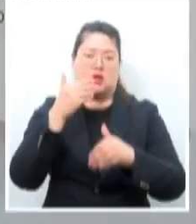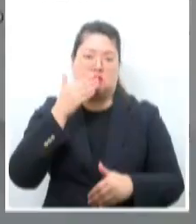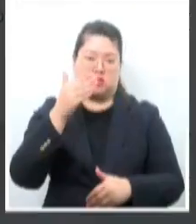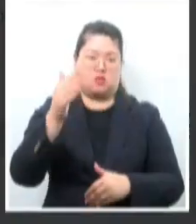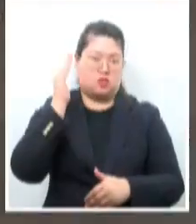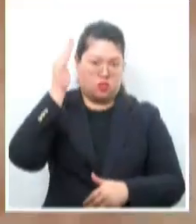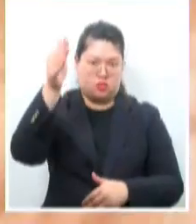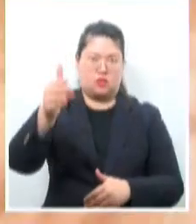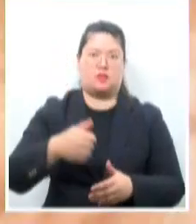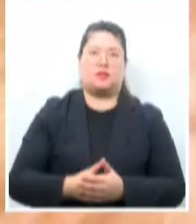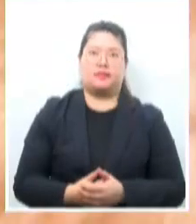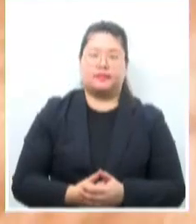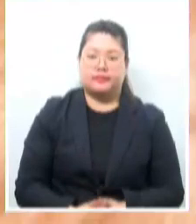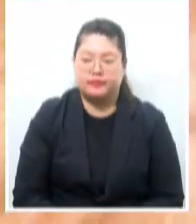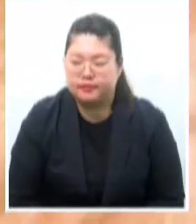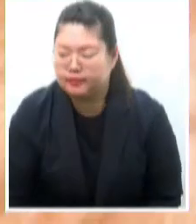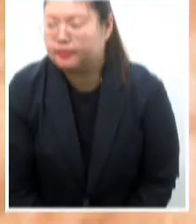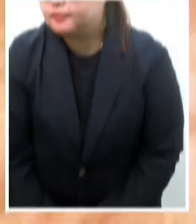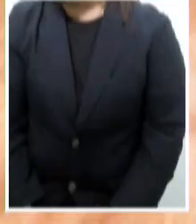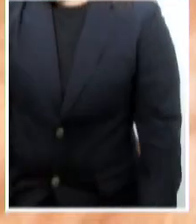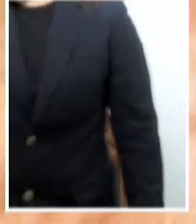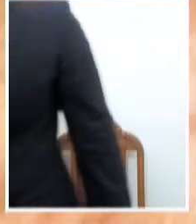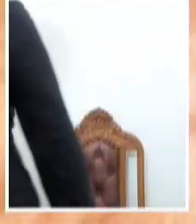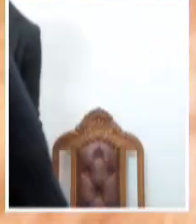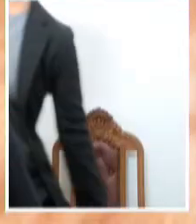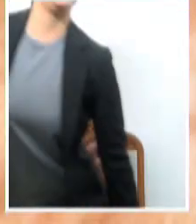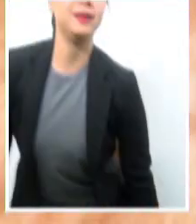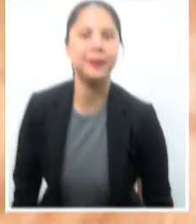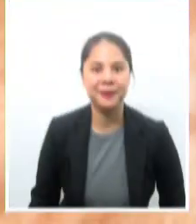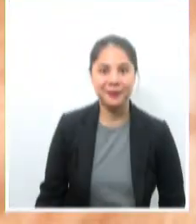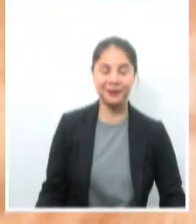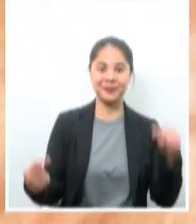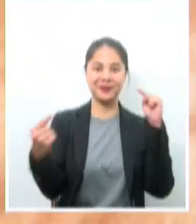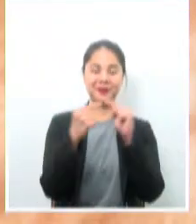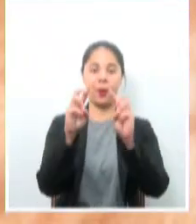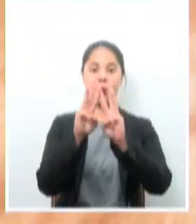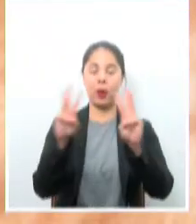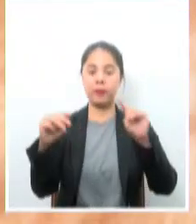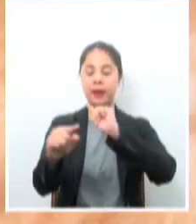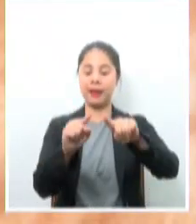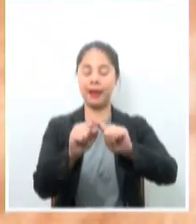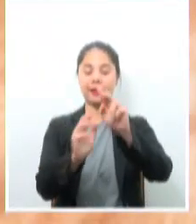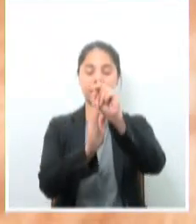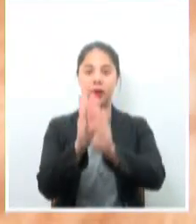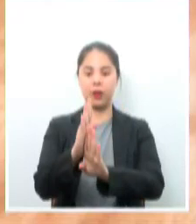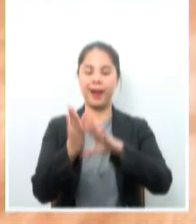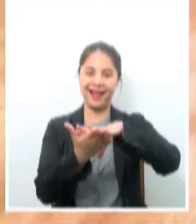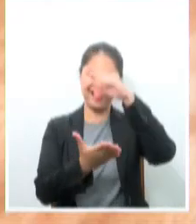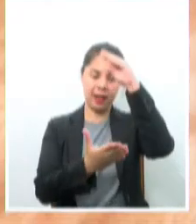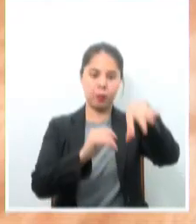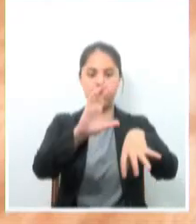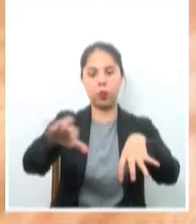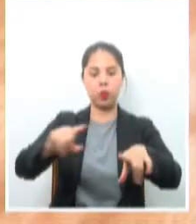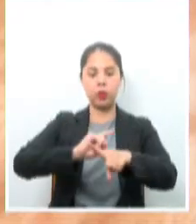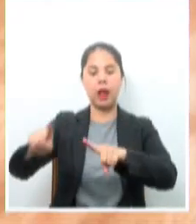นค่ะ Local Learning Space ค่ะกับแพลตฟอร์มทางการศึกษาที่ตอบโจทย์นโยบายเรียนได้ทุกที่ทุกเวล